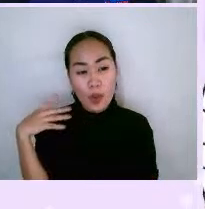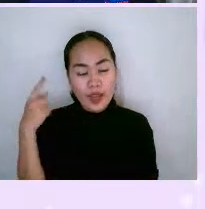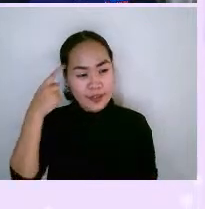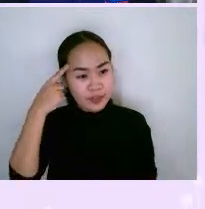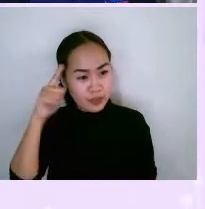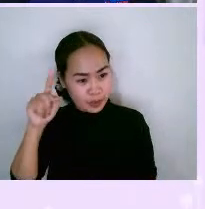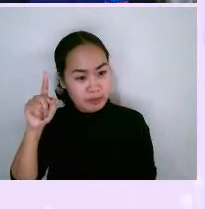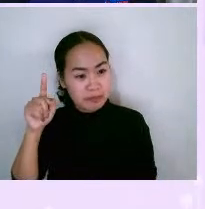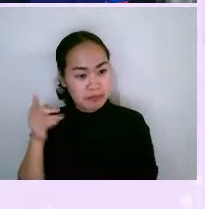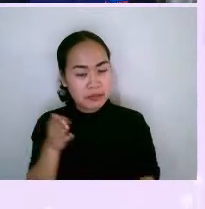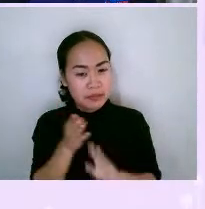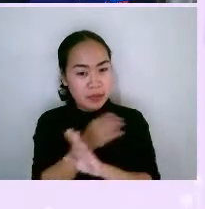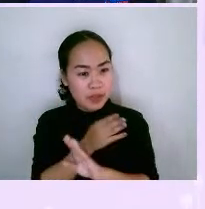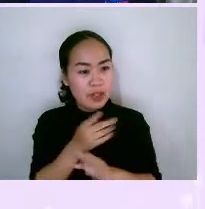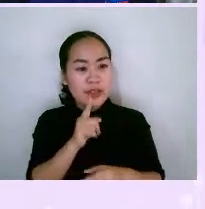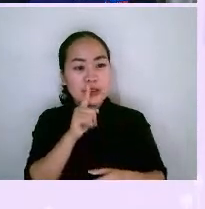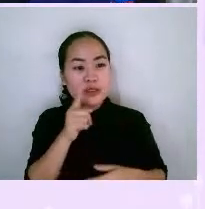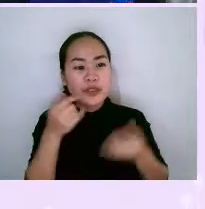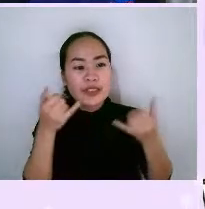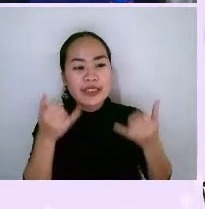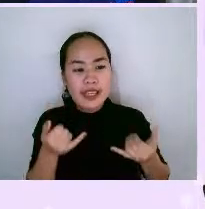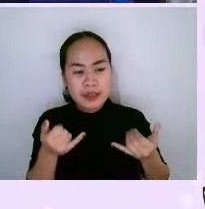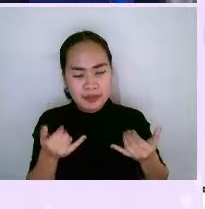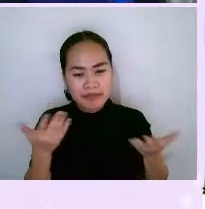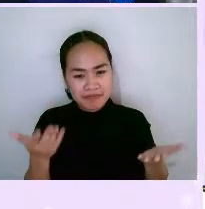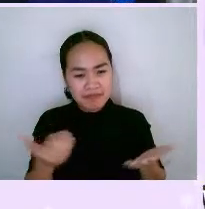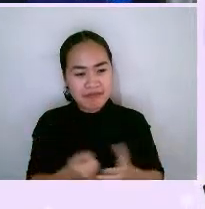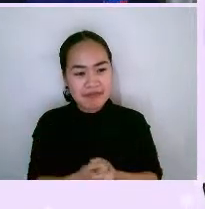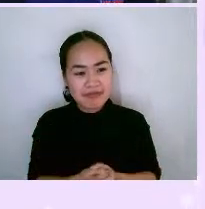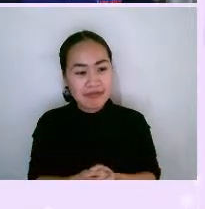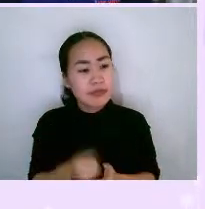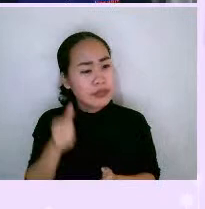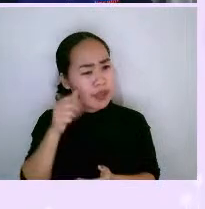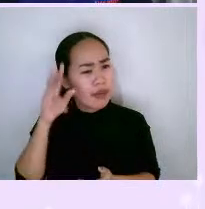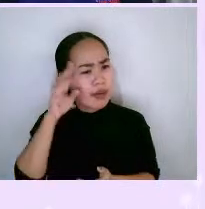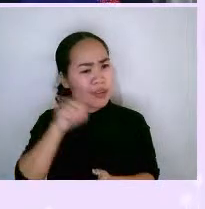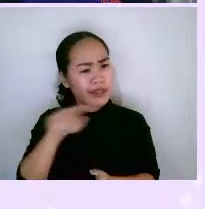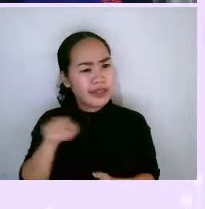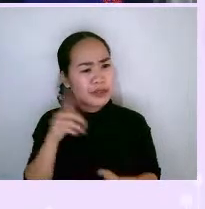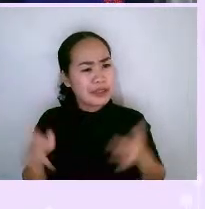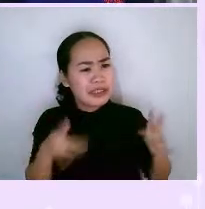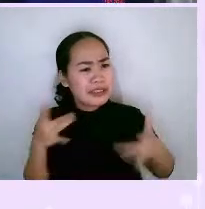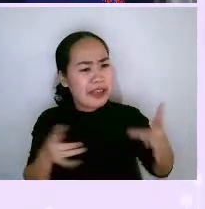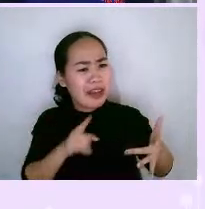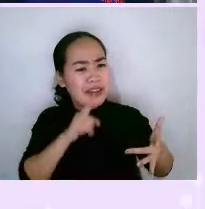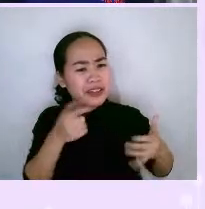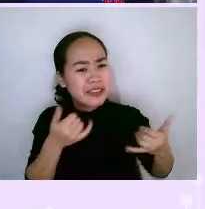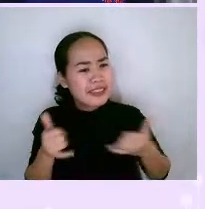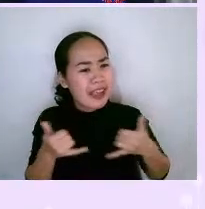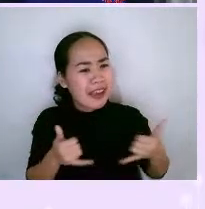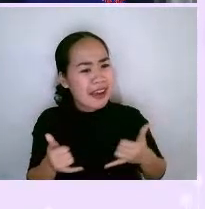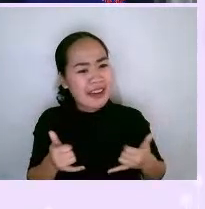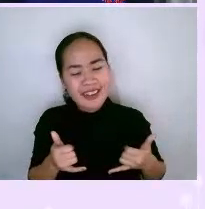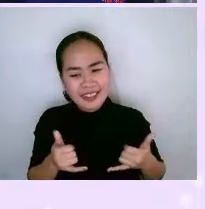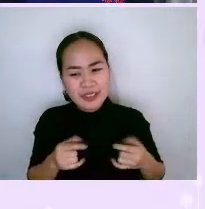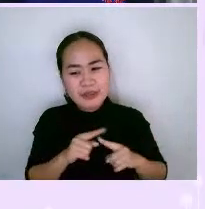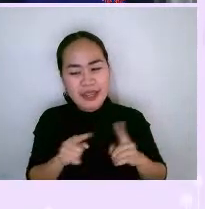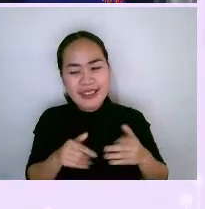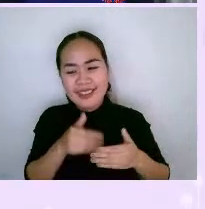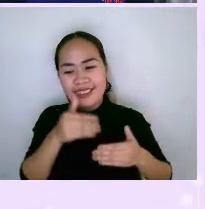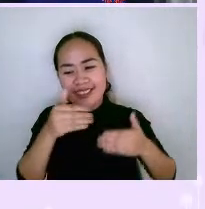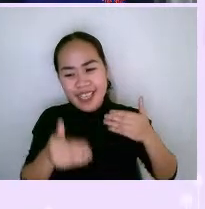ating episode for today. Ayun po, alam ko nag-enjoy po ang lahat sa ating game pero patuloy na po tayo sa